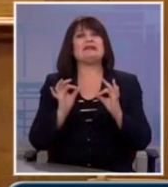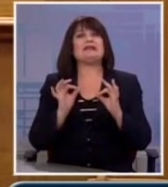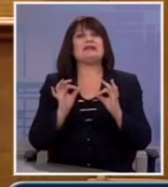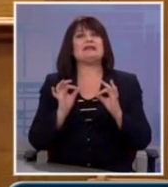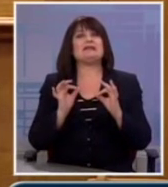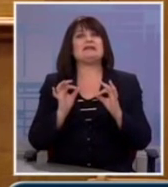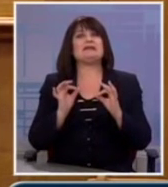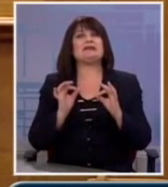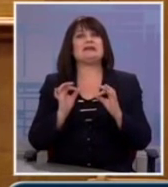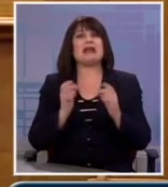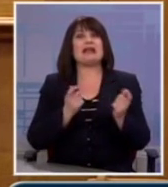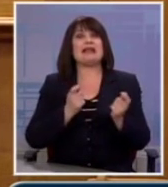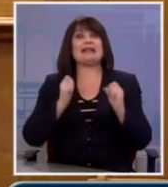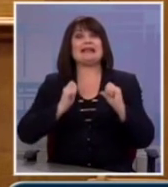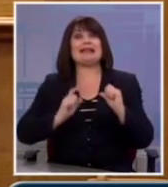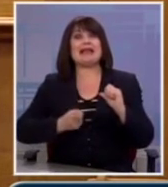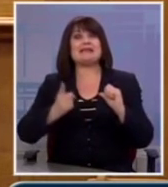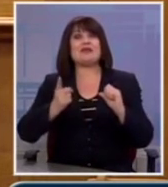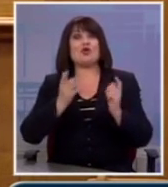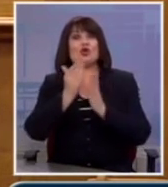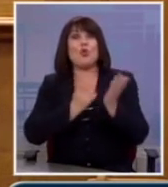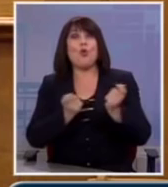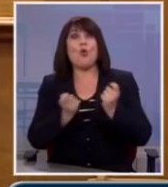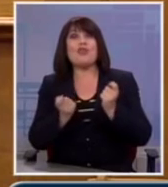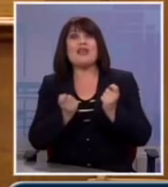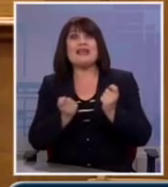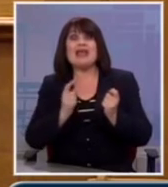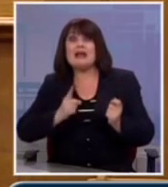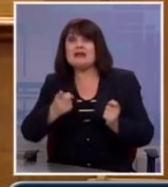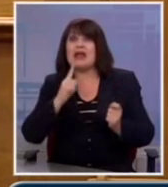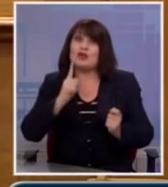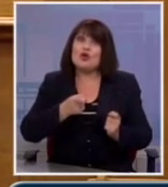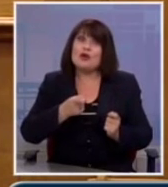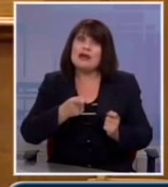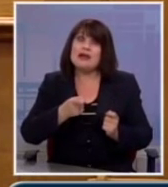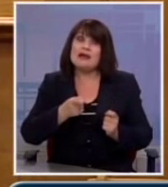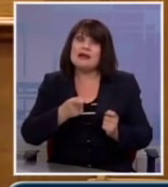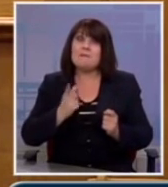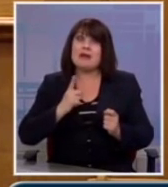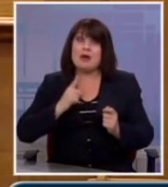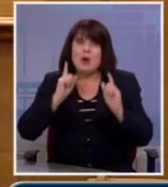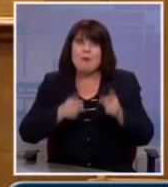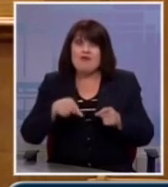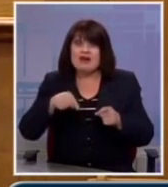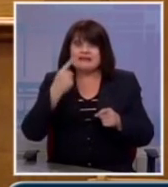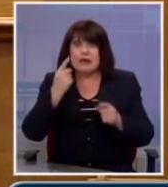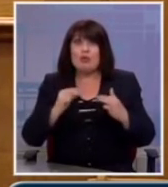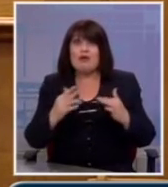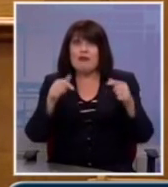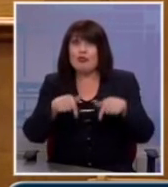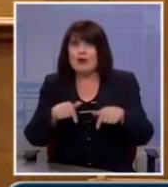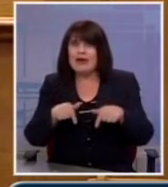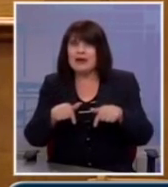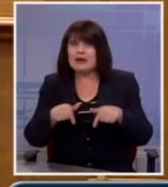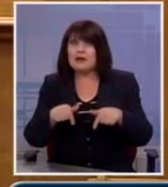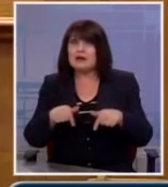έκδοση ταξιδιωτικής οδηγίας και περιμένουν την απόφαση της Βουλής για να την ενεργοποιήσουν. Σας το λέω γιατί